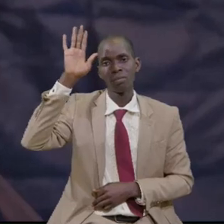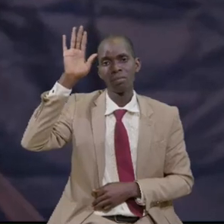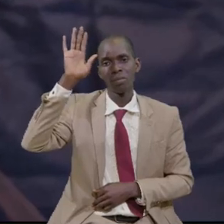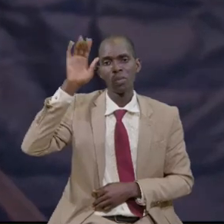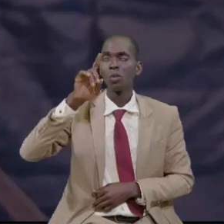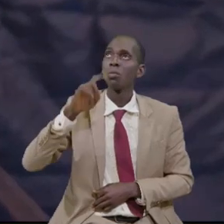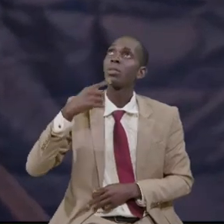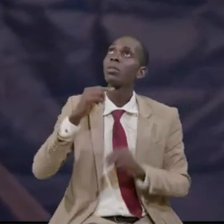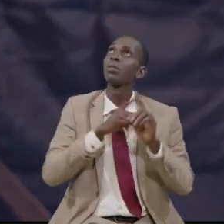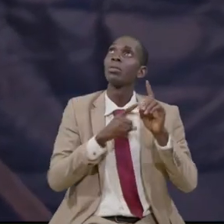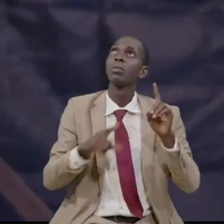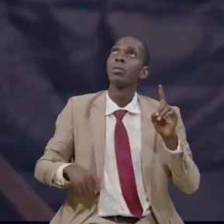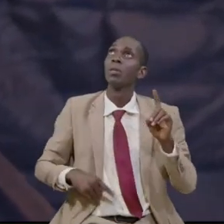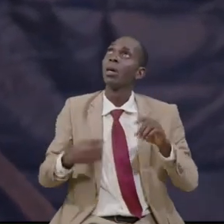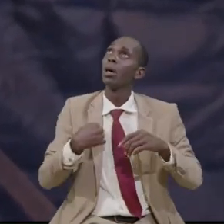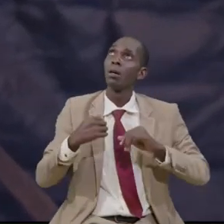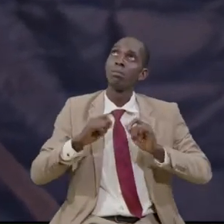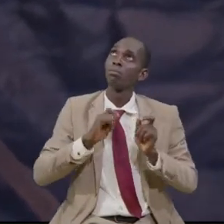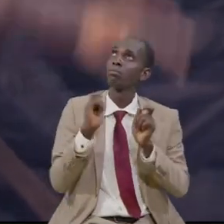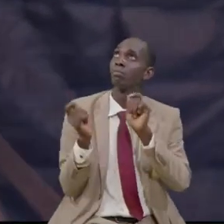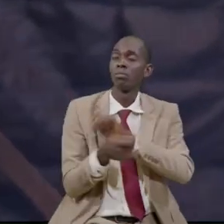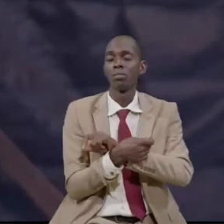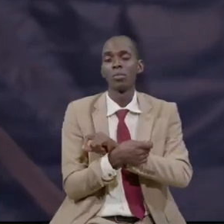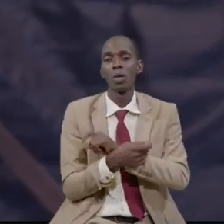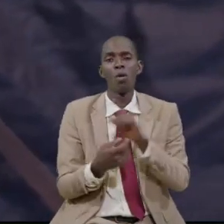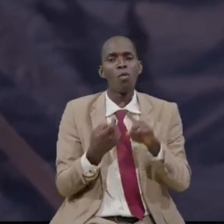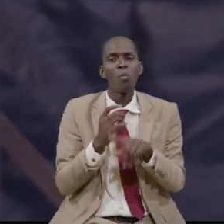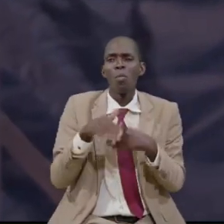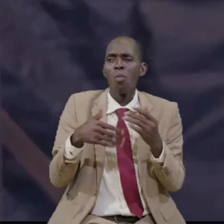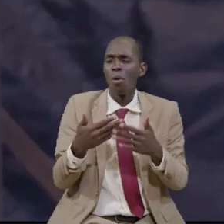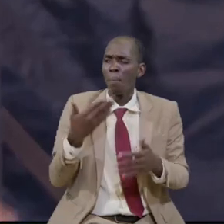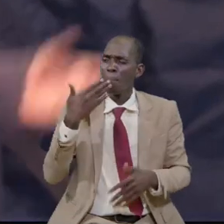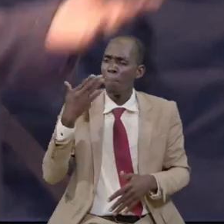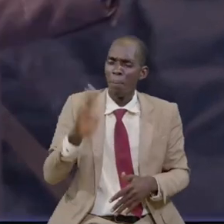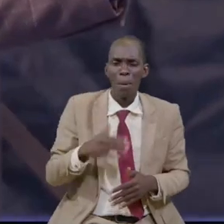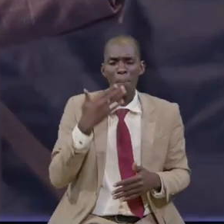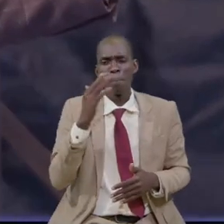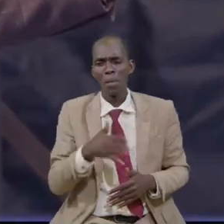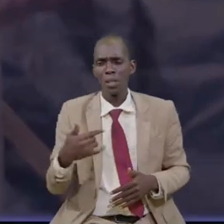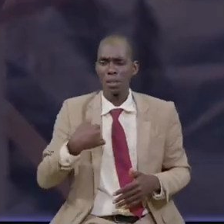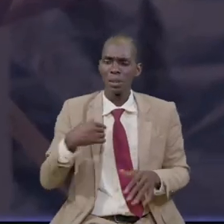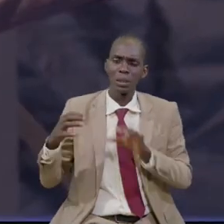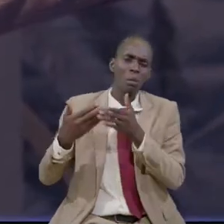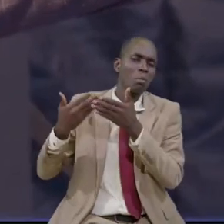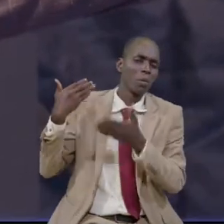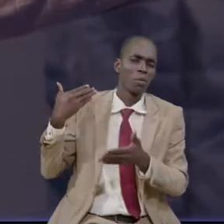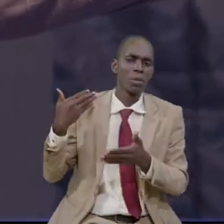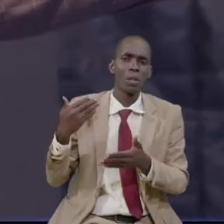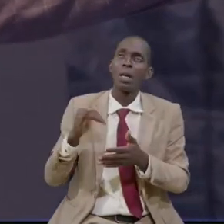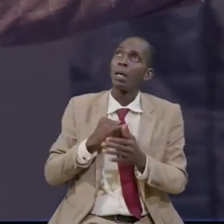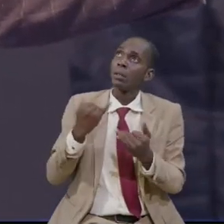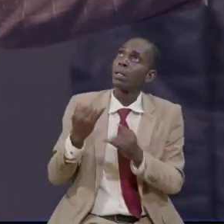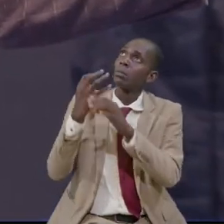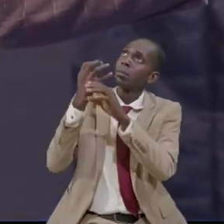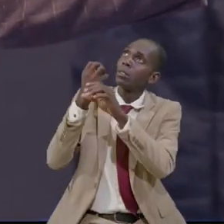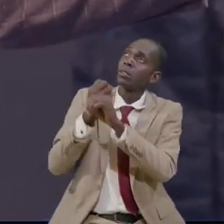Seigneur, je me détourne de toutes les choses mauvaises que je fais. Je reçois maintenant ce